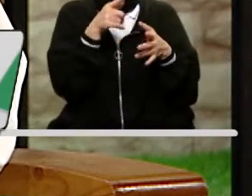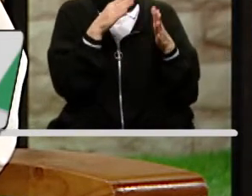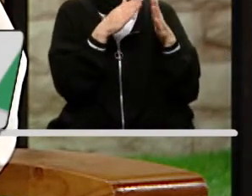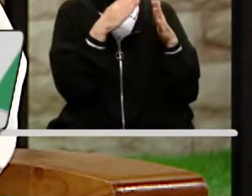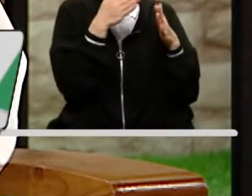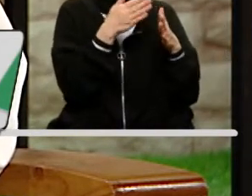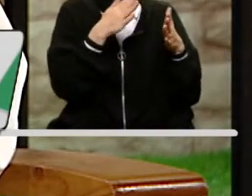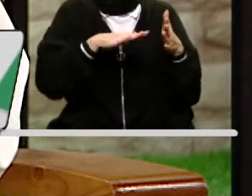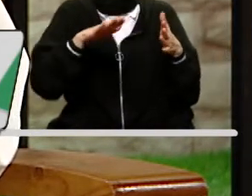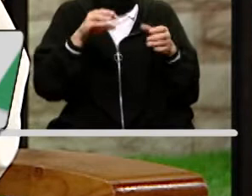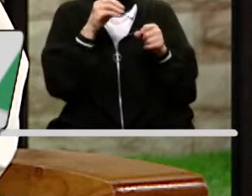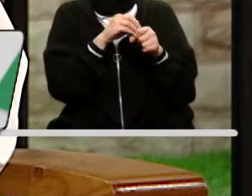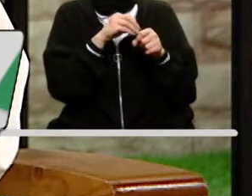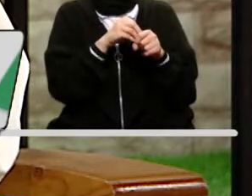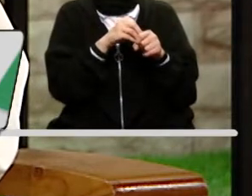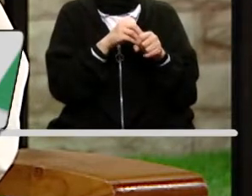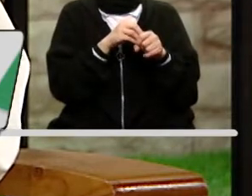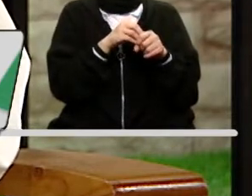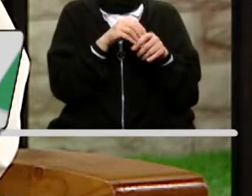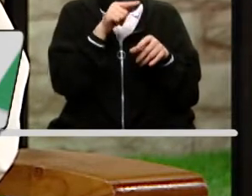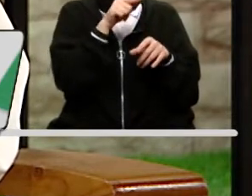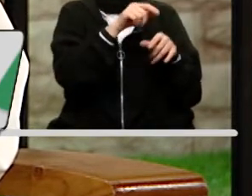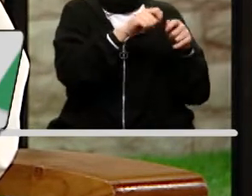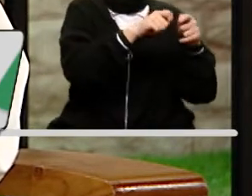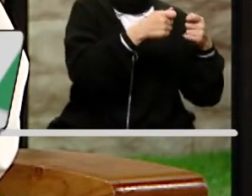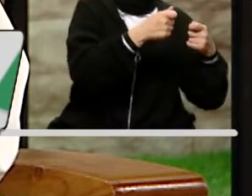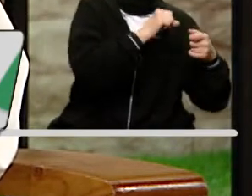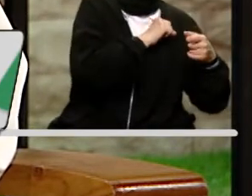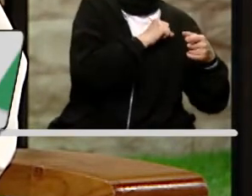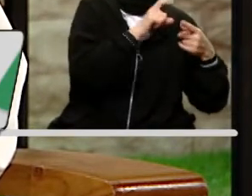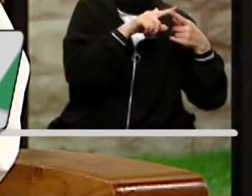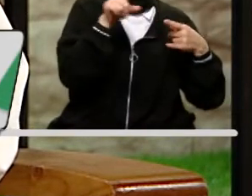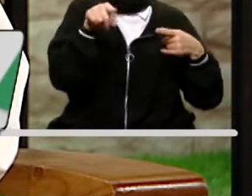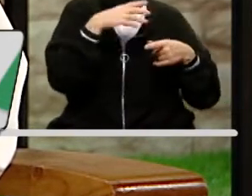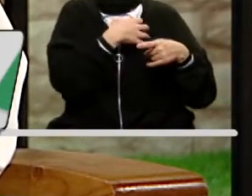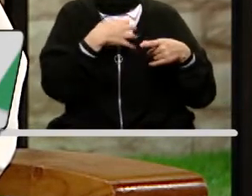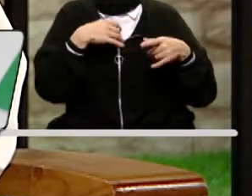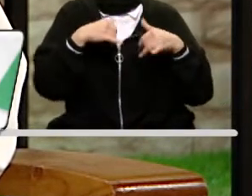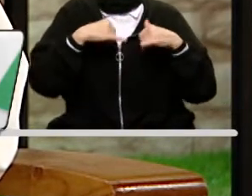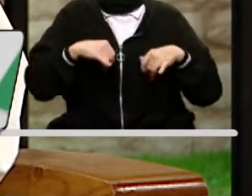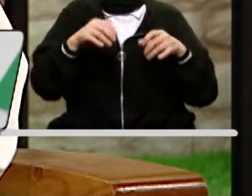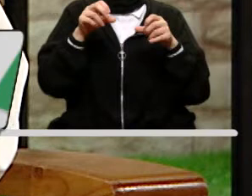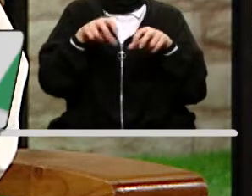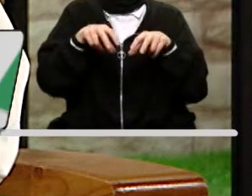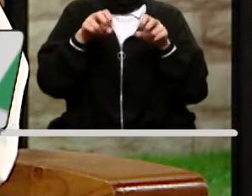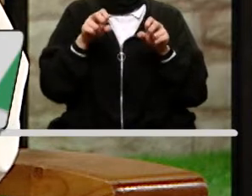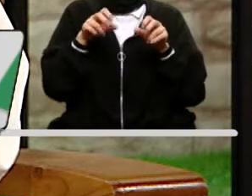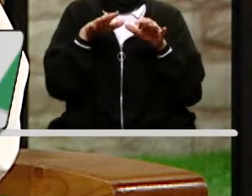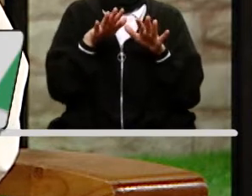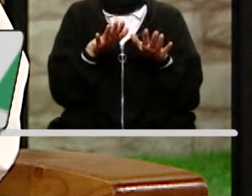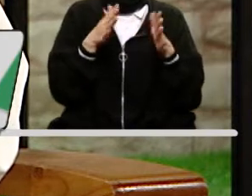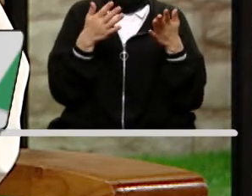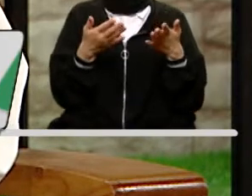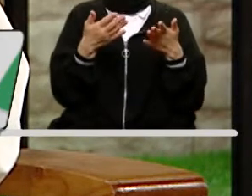o evde maalesef rahat oturamaz. İşte o zaman sınırlar gelebilir. Belki kaldırılması söylenilebilir eğer anne de